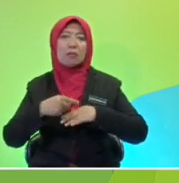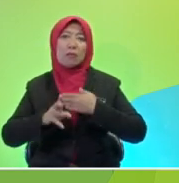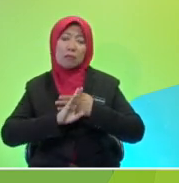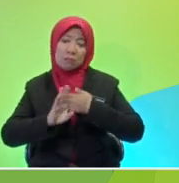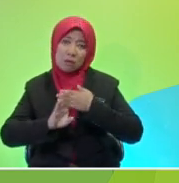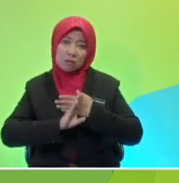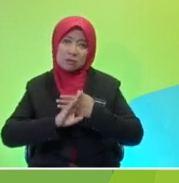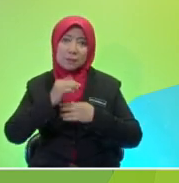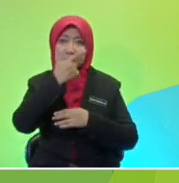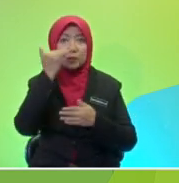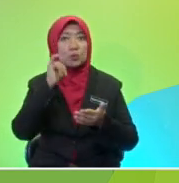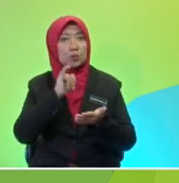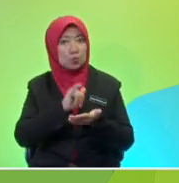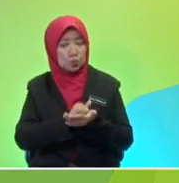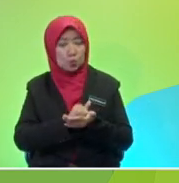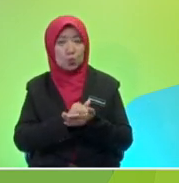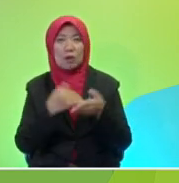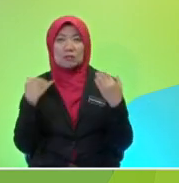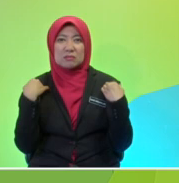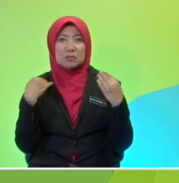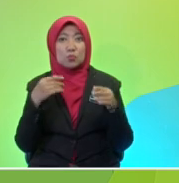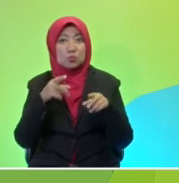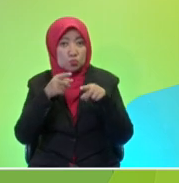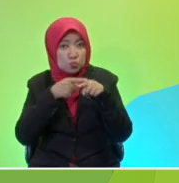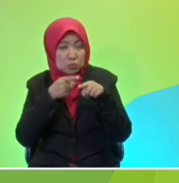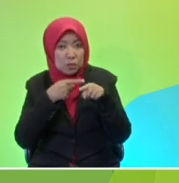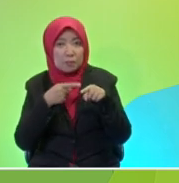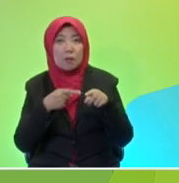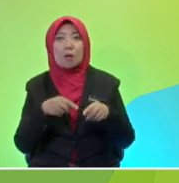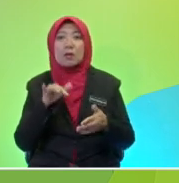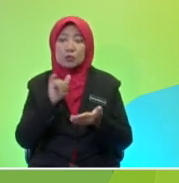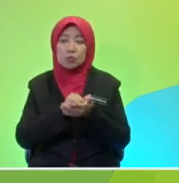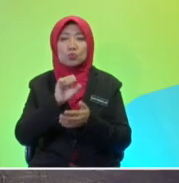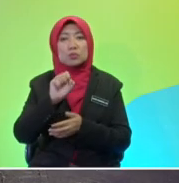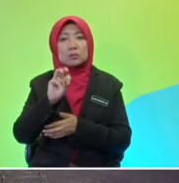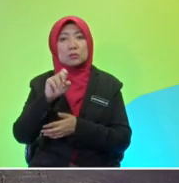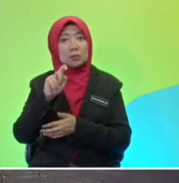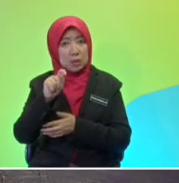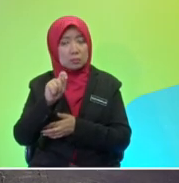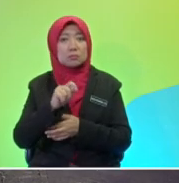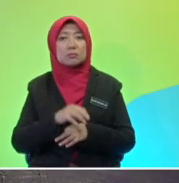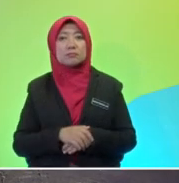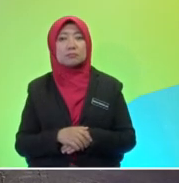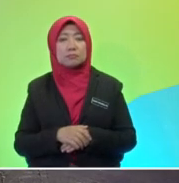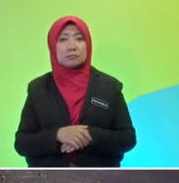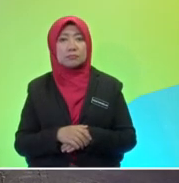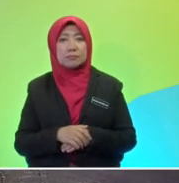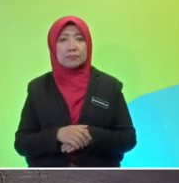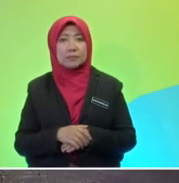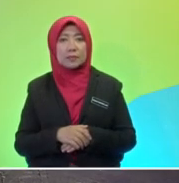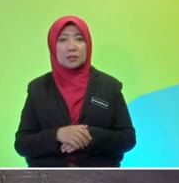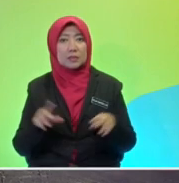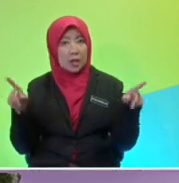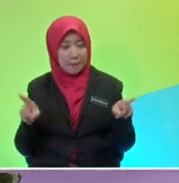sepatu lah belakangnya munculnya ada tajam ada tajamnya tajam pakai Sungai pun sama